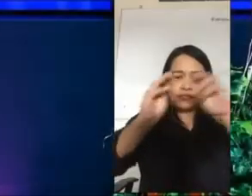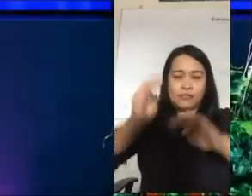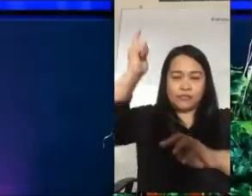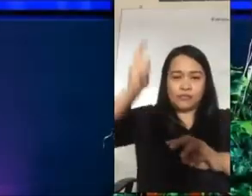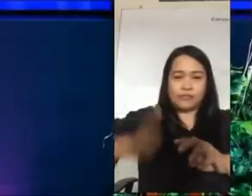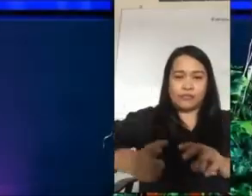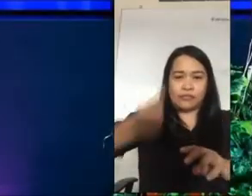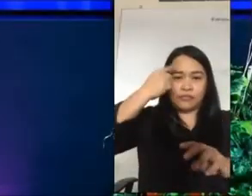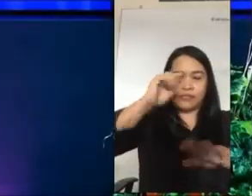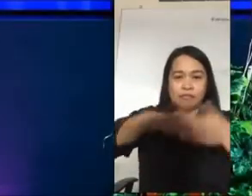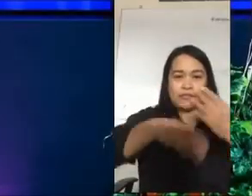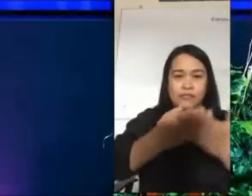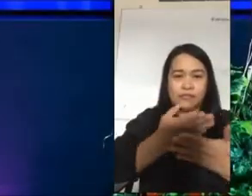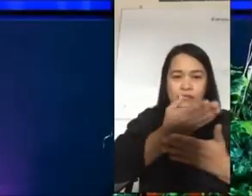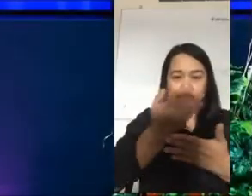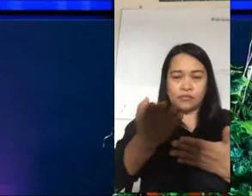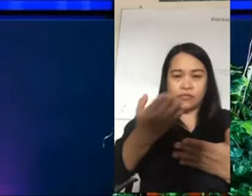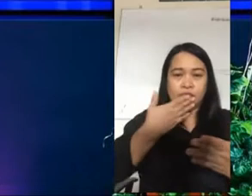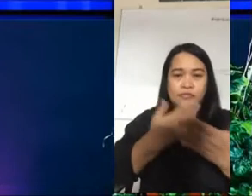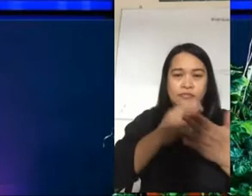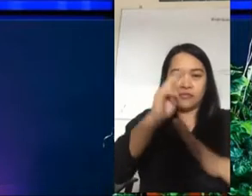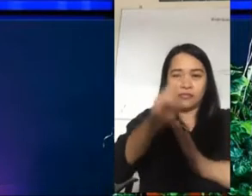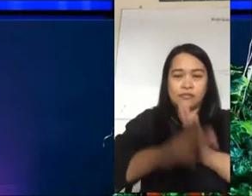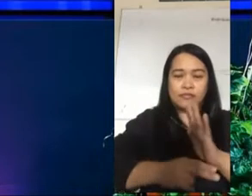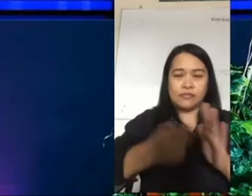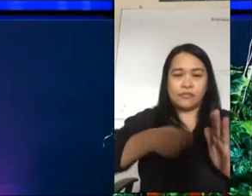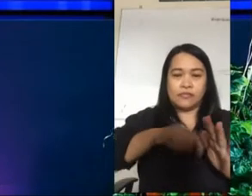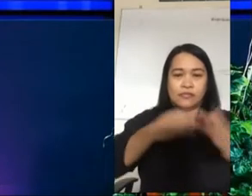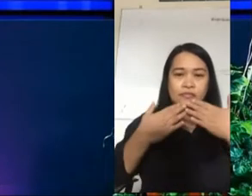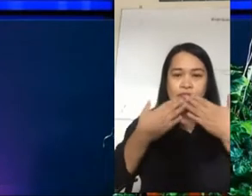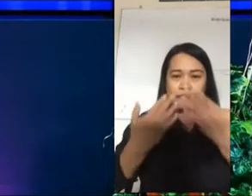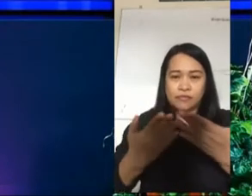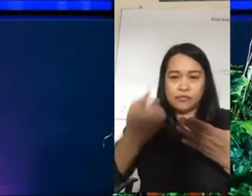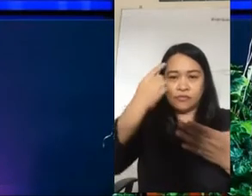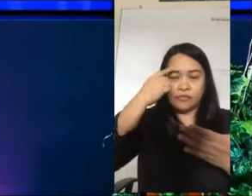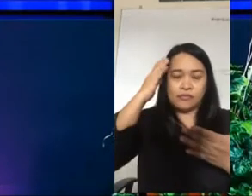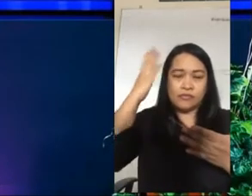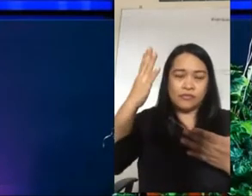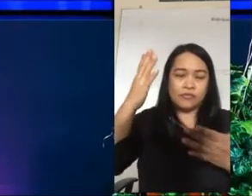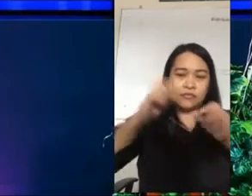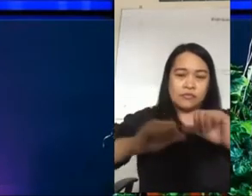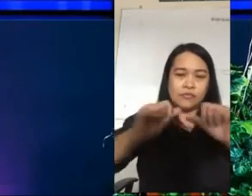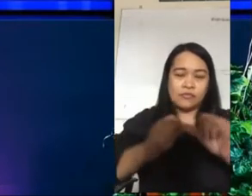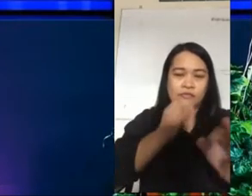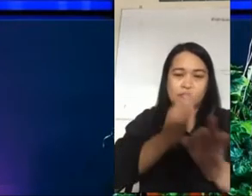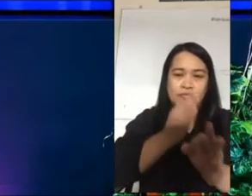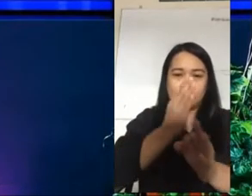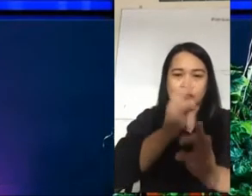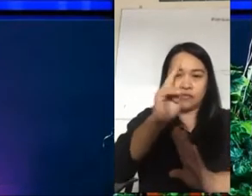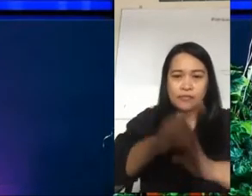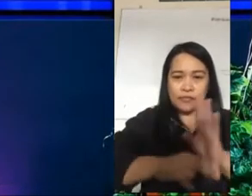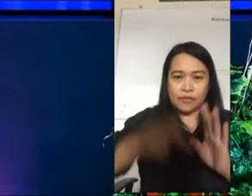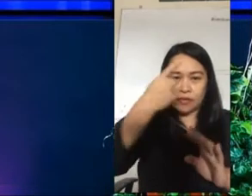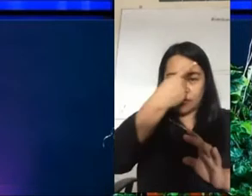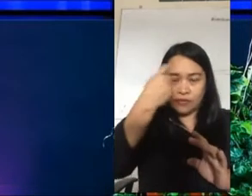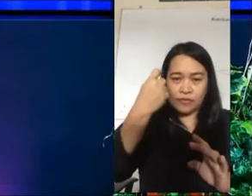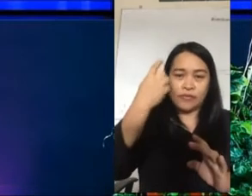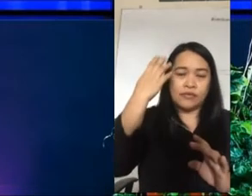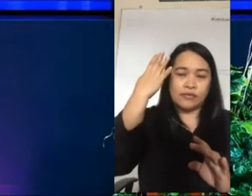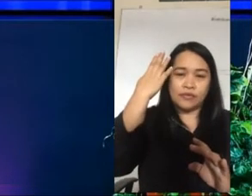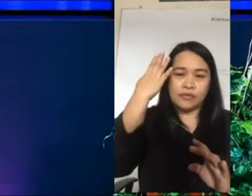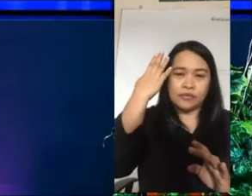Gods. Kami po ay nagpapasalamat sa iyong patuloy na katapatan. Kami po ay nagpapasalamat dahil kailanman ay hindi ka nagkulang